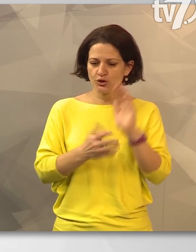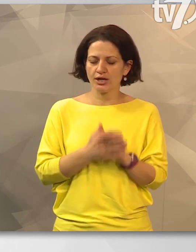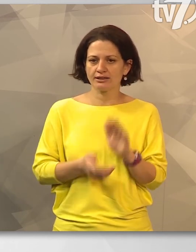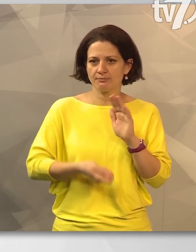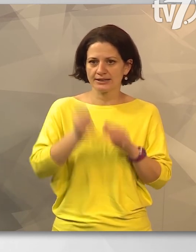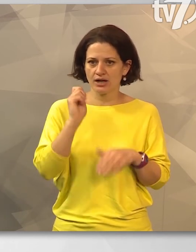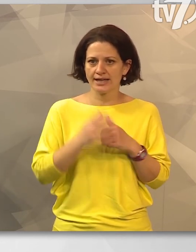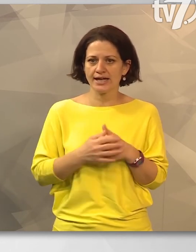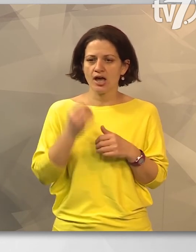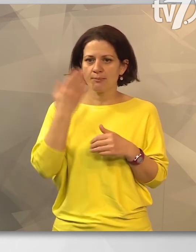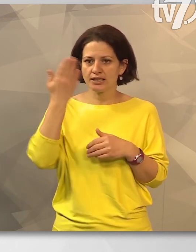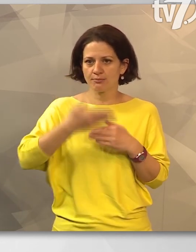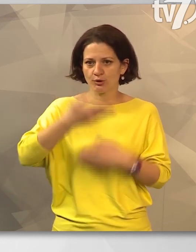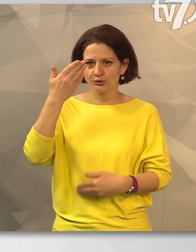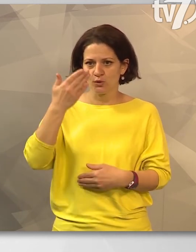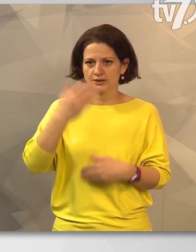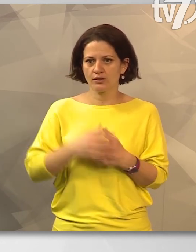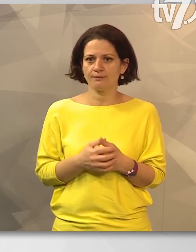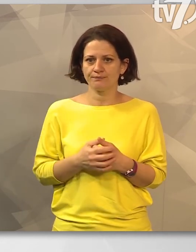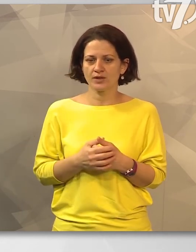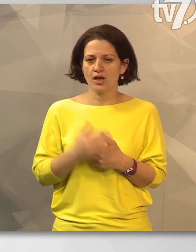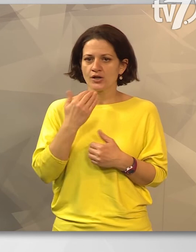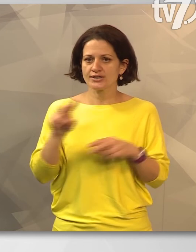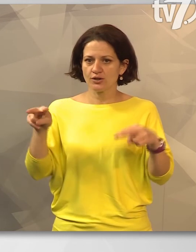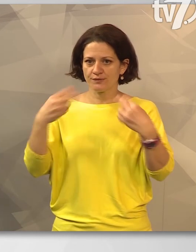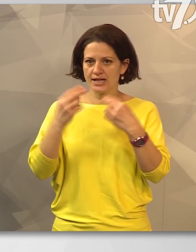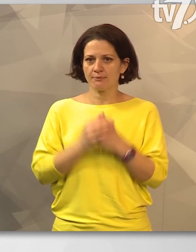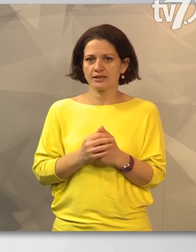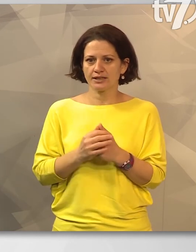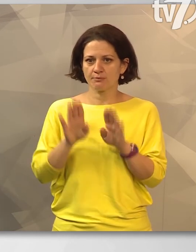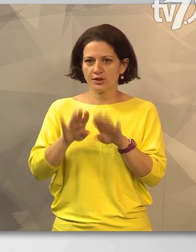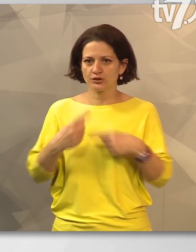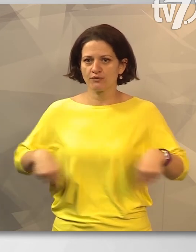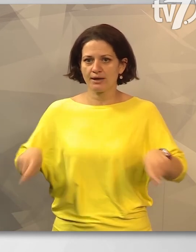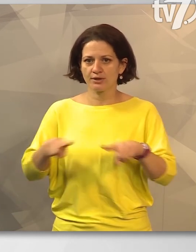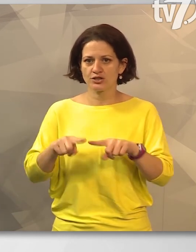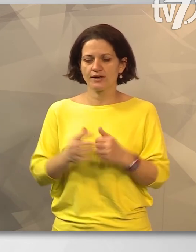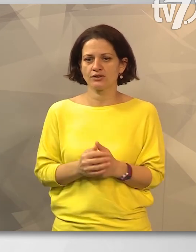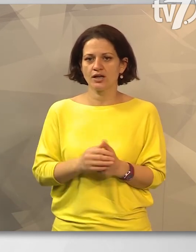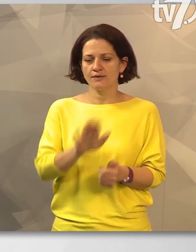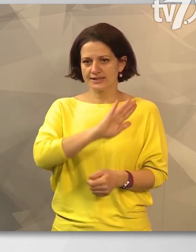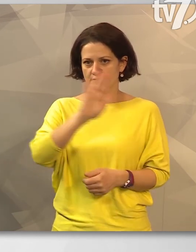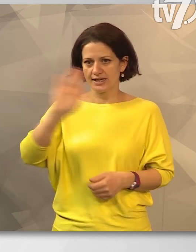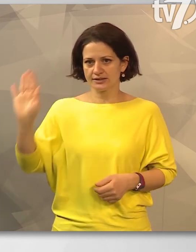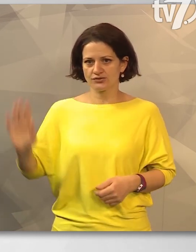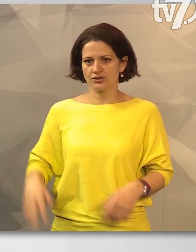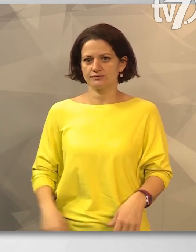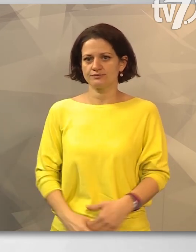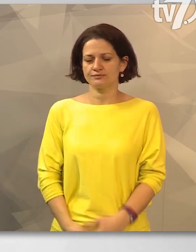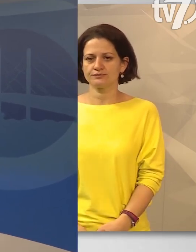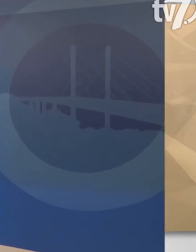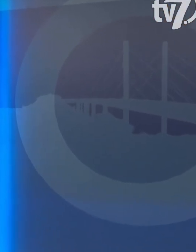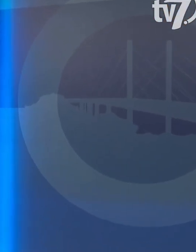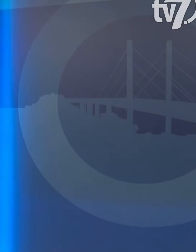műsorainkat megtalálják a behír.hu oldalon. Köszönöm figyelmüket, maradjanak továbbra is velünk viszontlátásra!